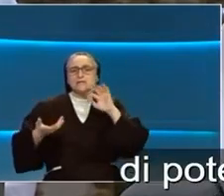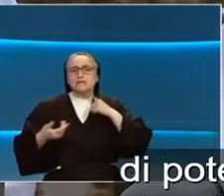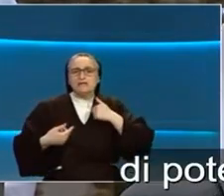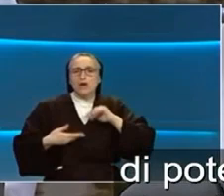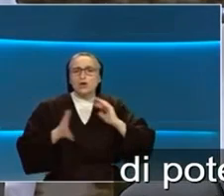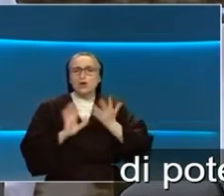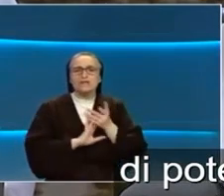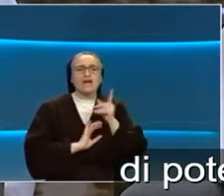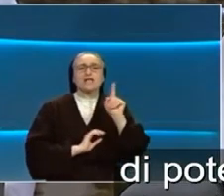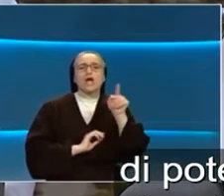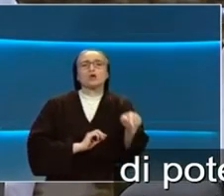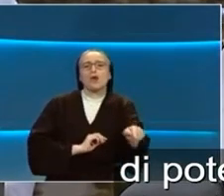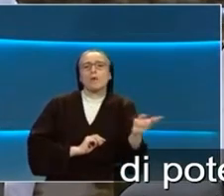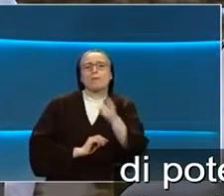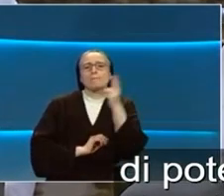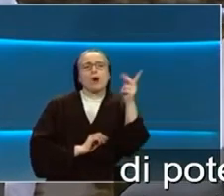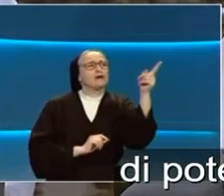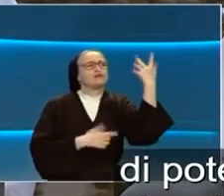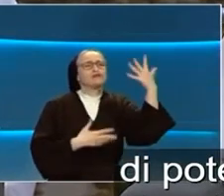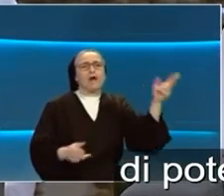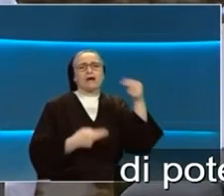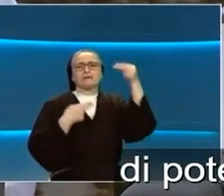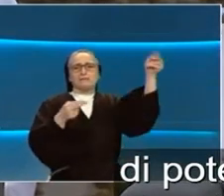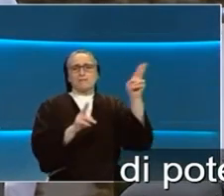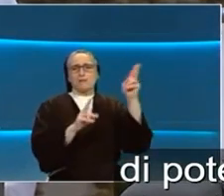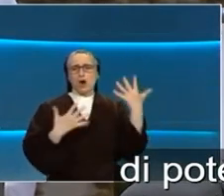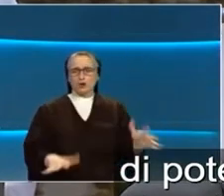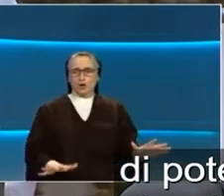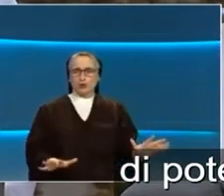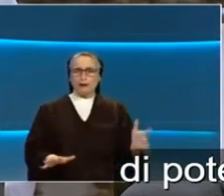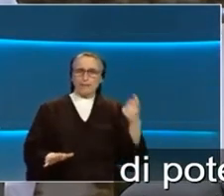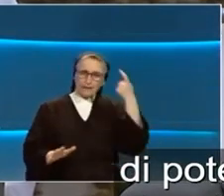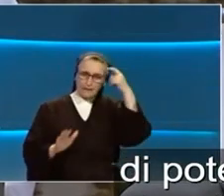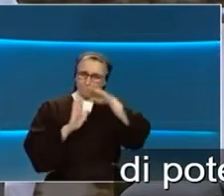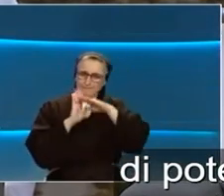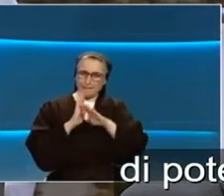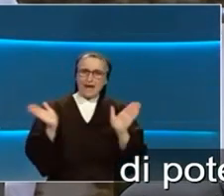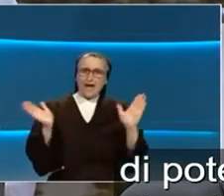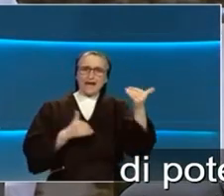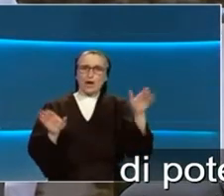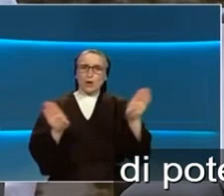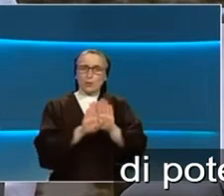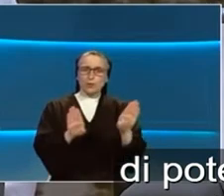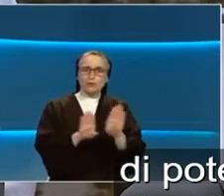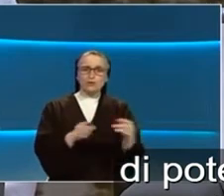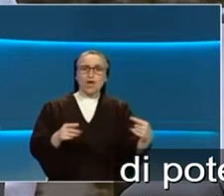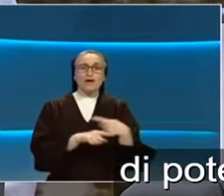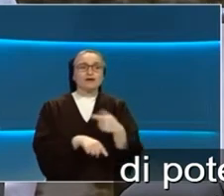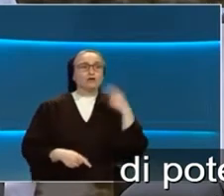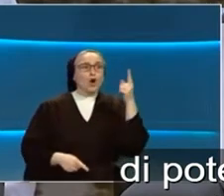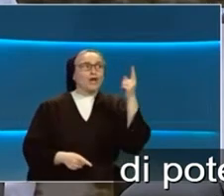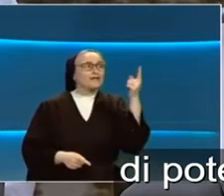여기 계시지 않다라는 말을 자주 반복합시다. 감정 안에서만 그분을 찾거나